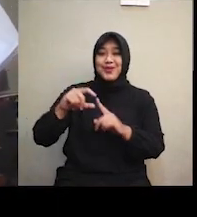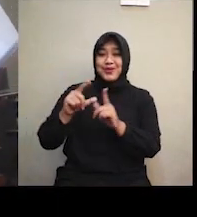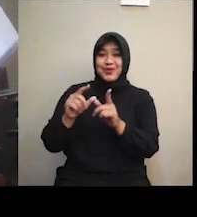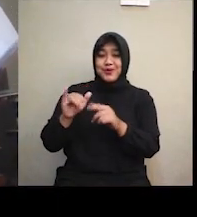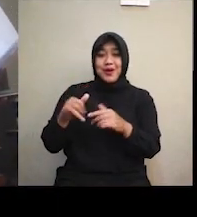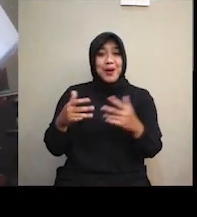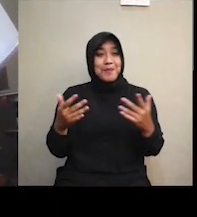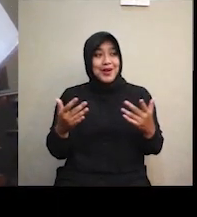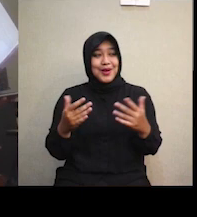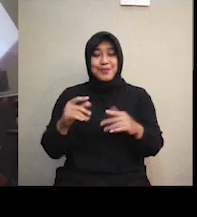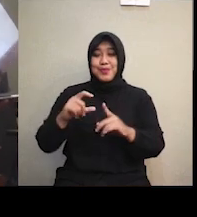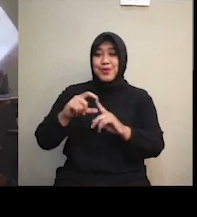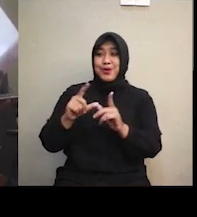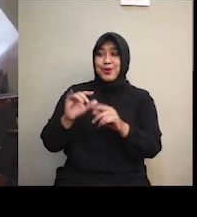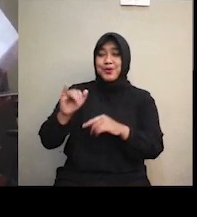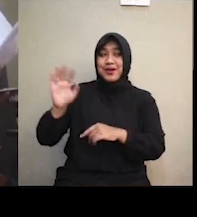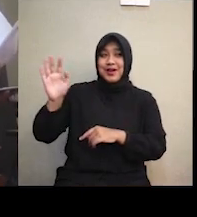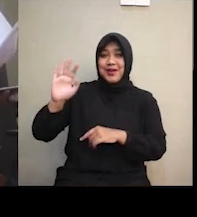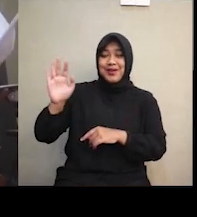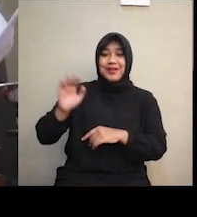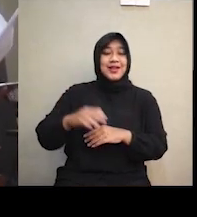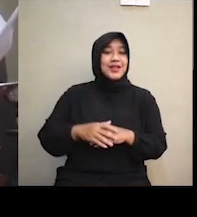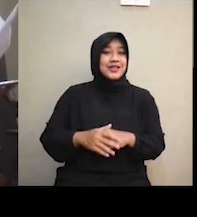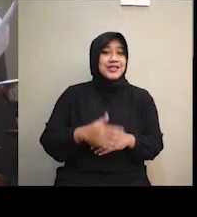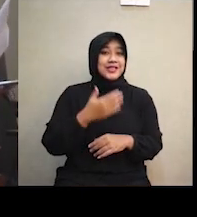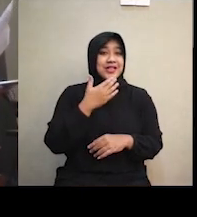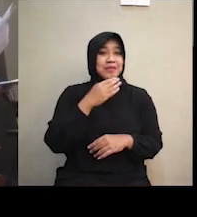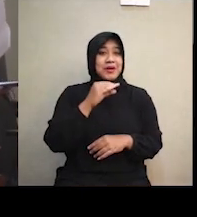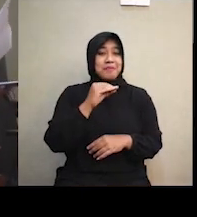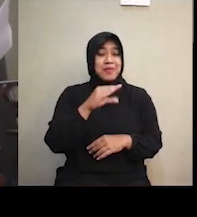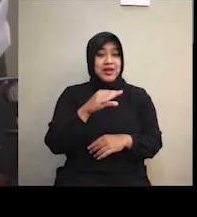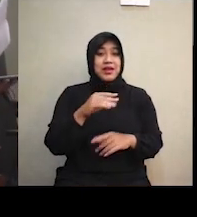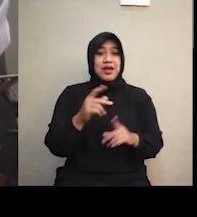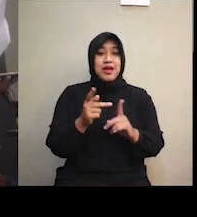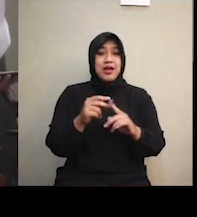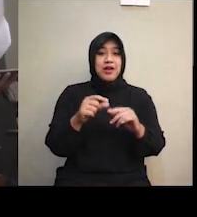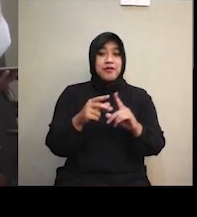Apa kabar Pak Dwi Selamat Pagi mas